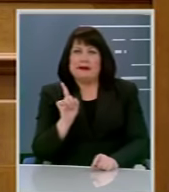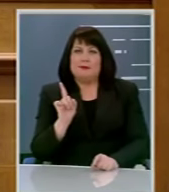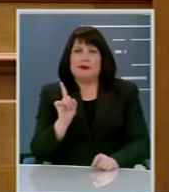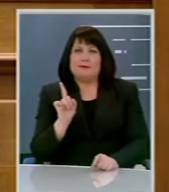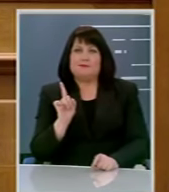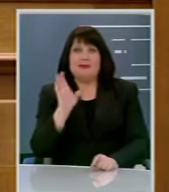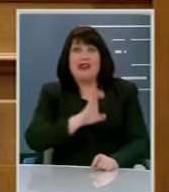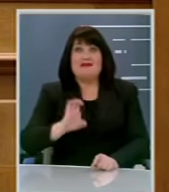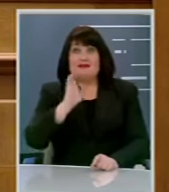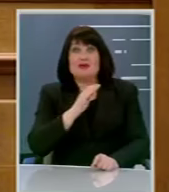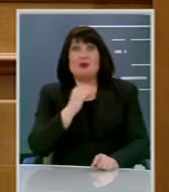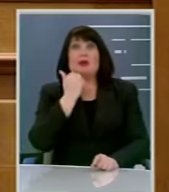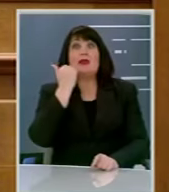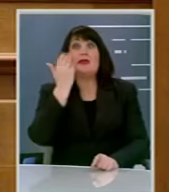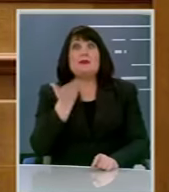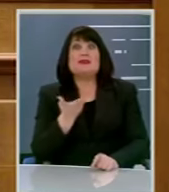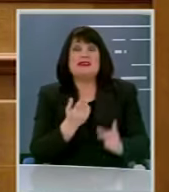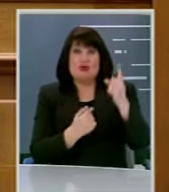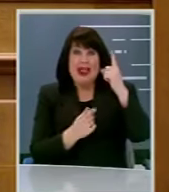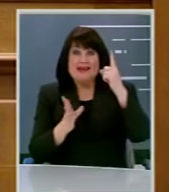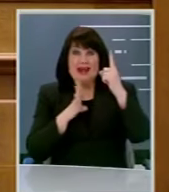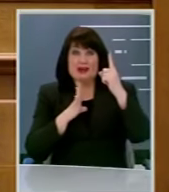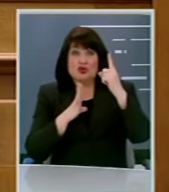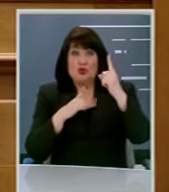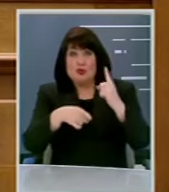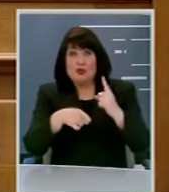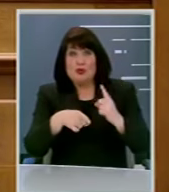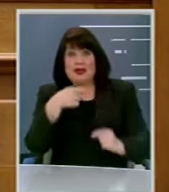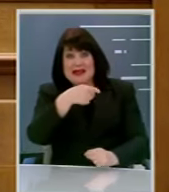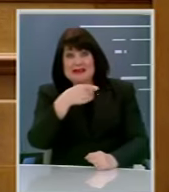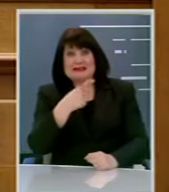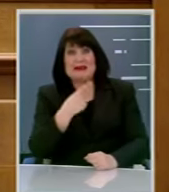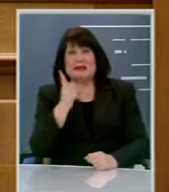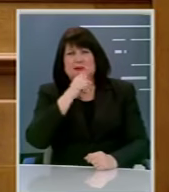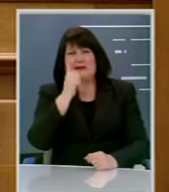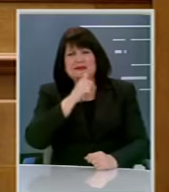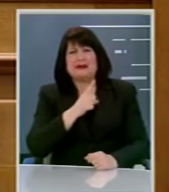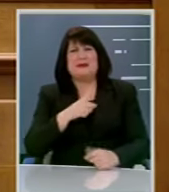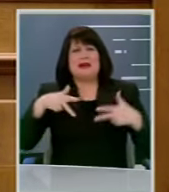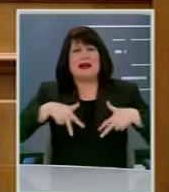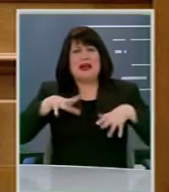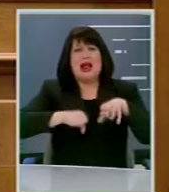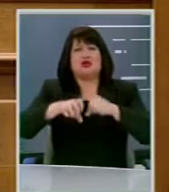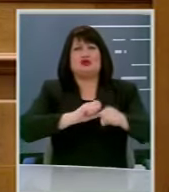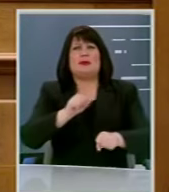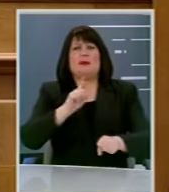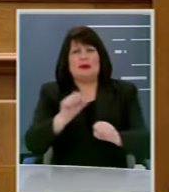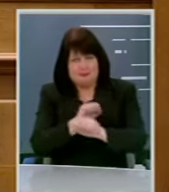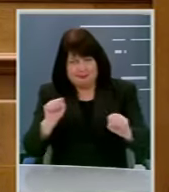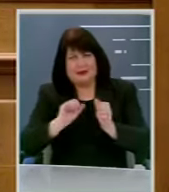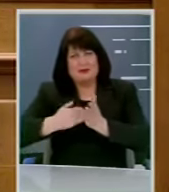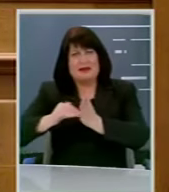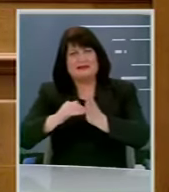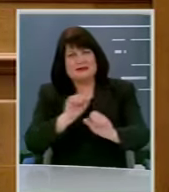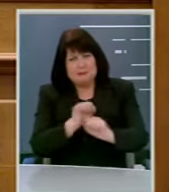πιστέψουν οι Ευρωπαίοι το έργο που γίνεται, γίνεται από ένα. Εσείς όμως εξακολουθείτε το παραμύθι της αποκρατικοποίησης. Να διαλύσουμε τις κρατικές δομές.